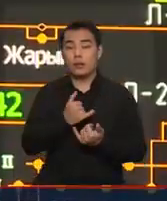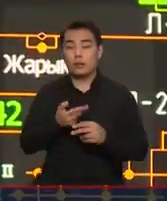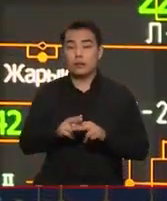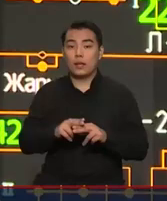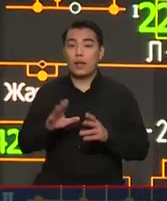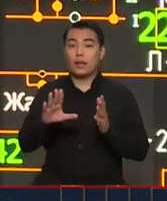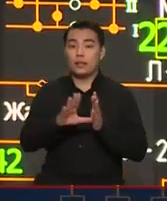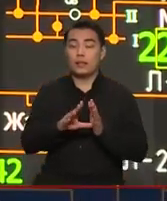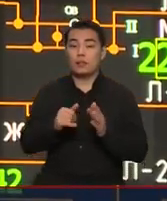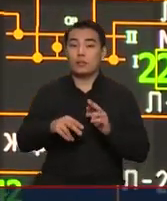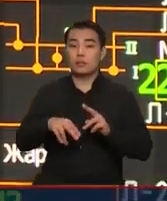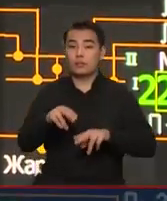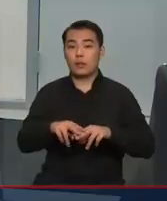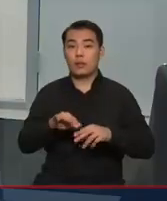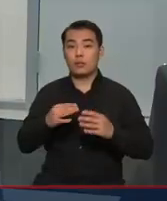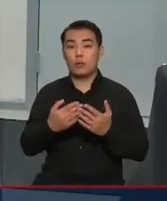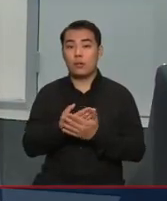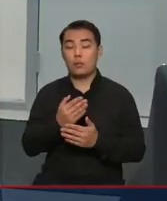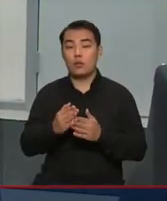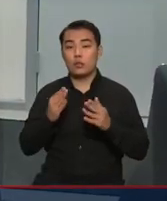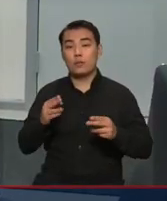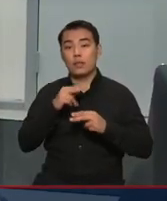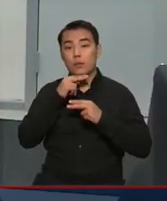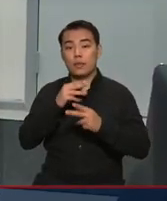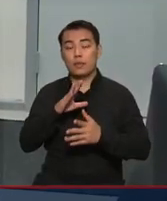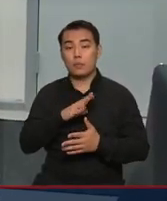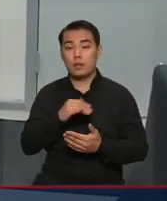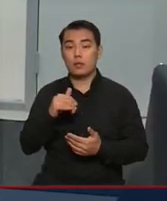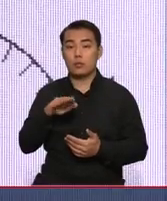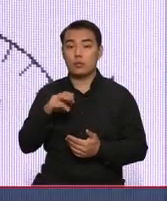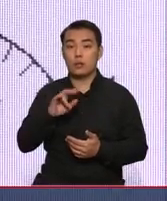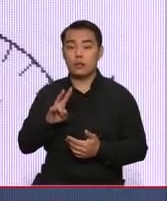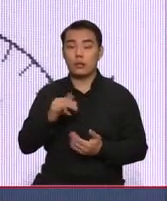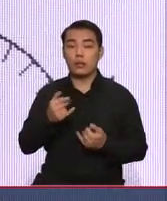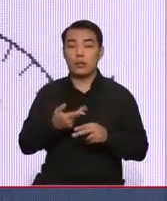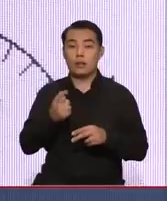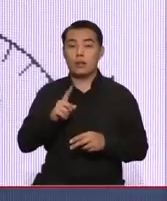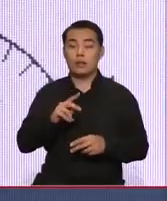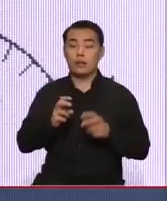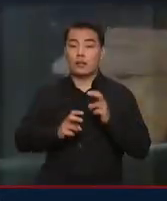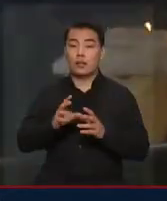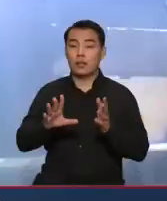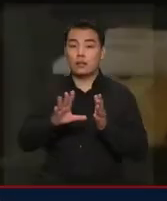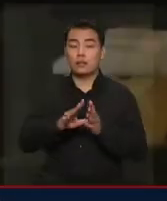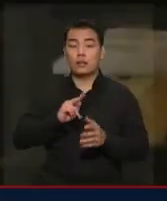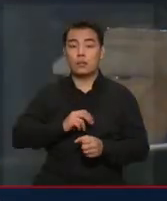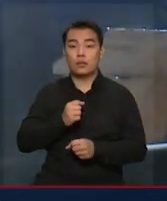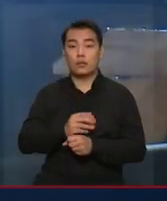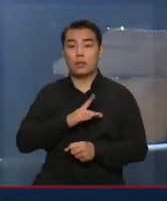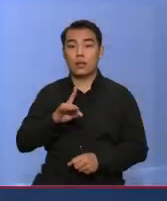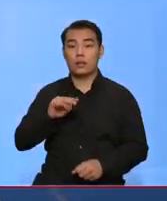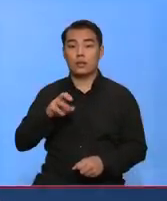құрылысы мен оларды жаңғыртуға да айрықша назар аударылды. Елордада Тұран, оңтүстік-шығыс газ жылу станциялары іске қосылды. Екібастұз,